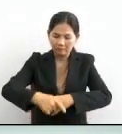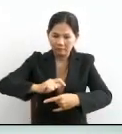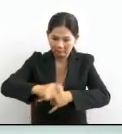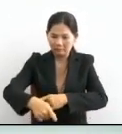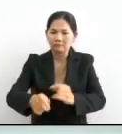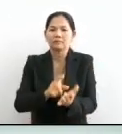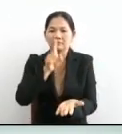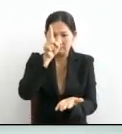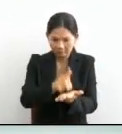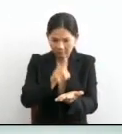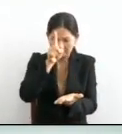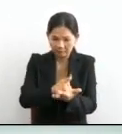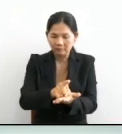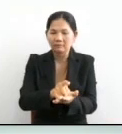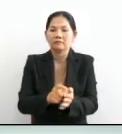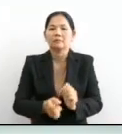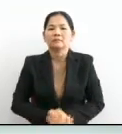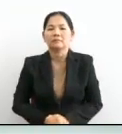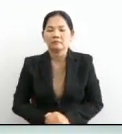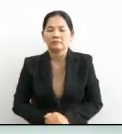miếng xà rạ xâm khánh